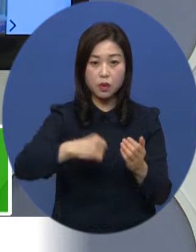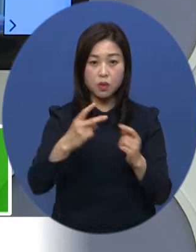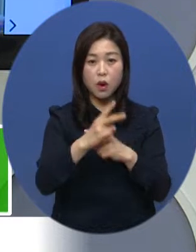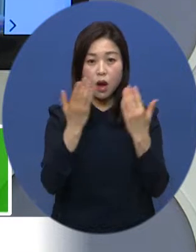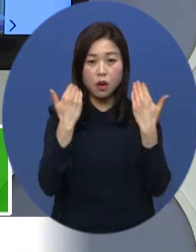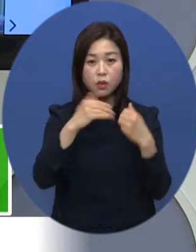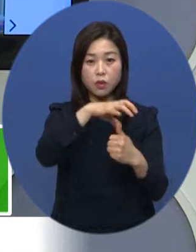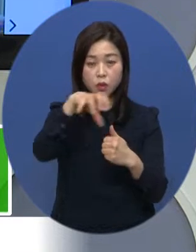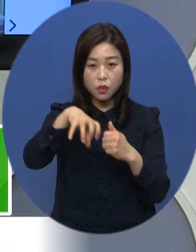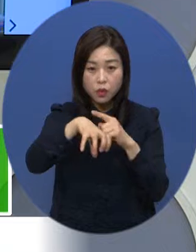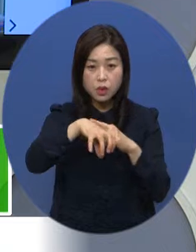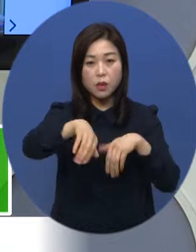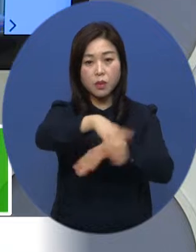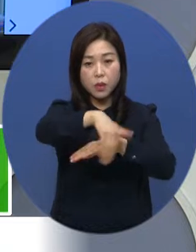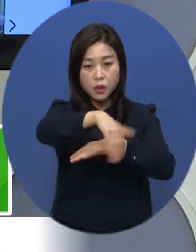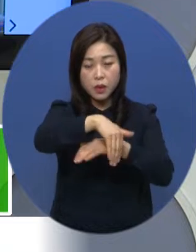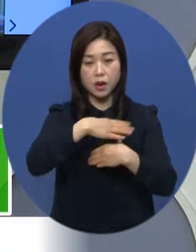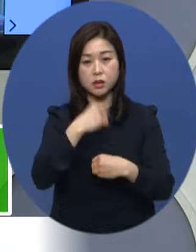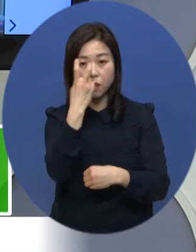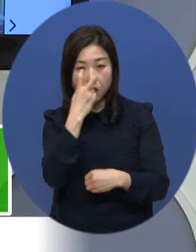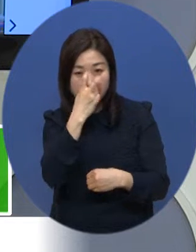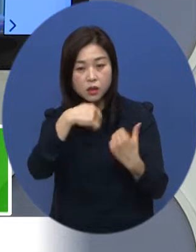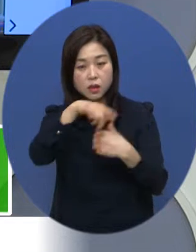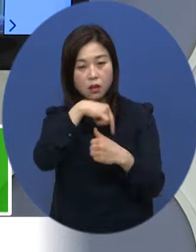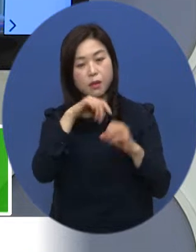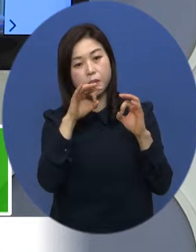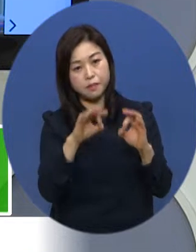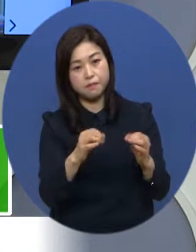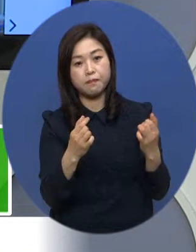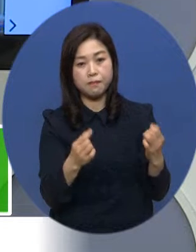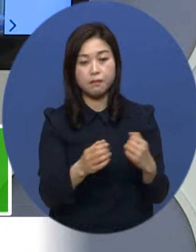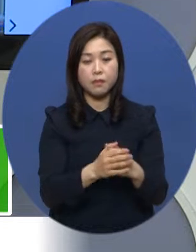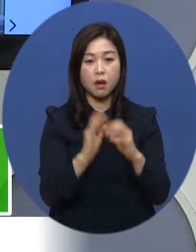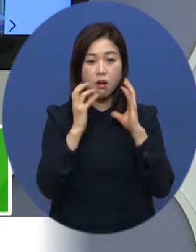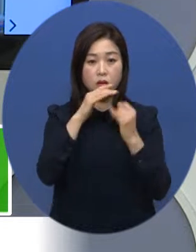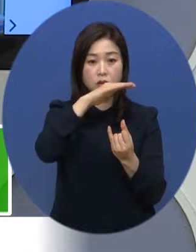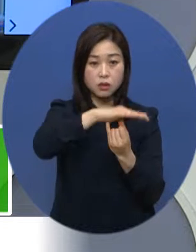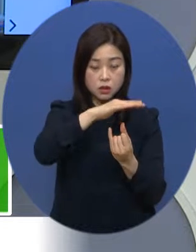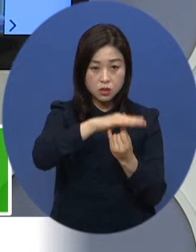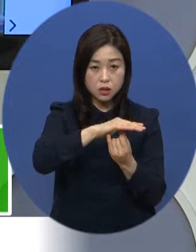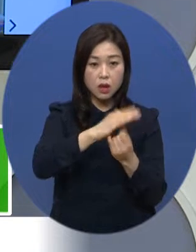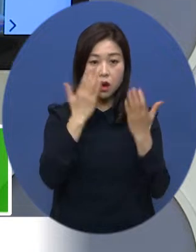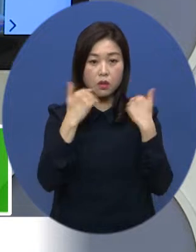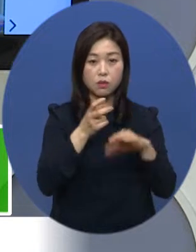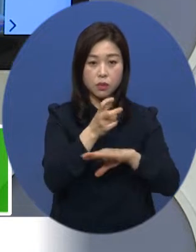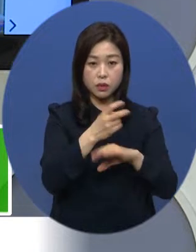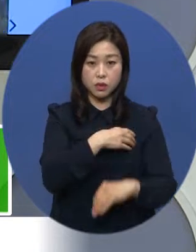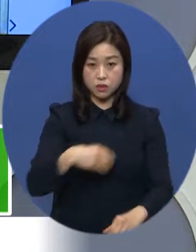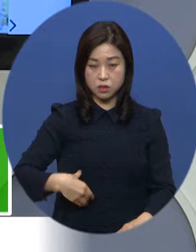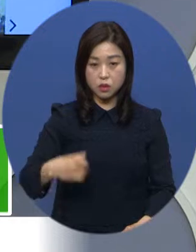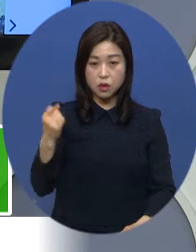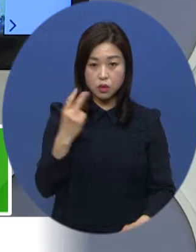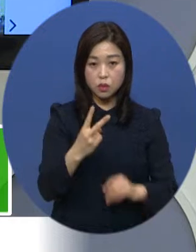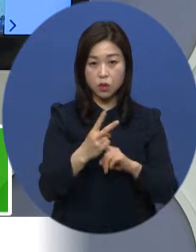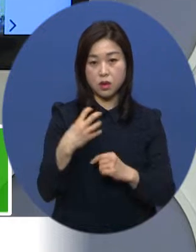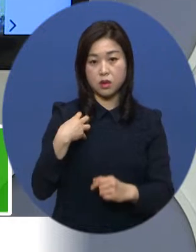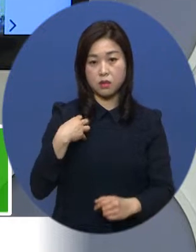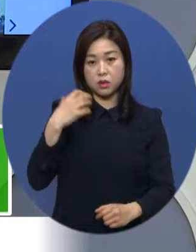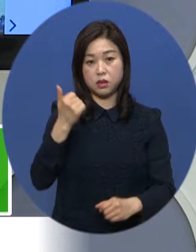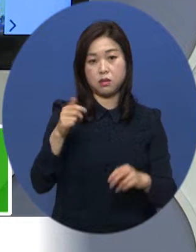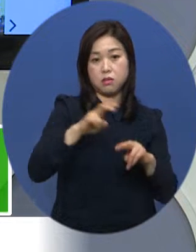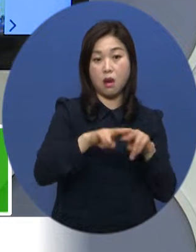관리 실태 등을 점검합니다 어린이 통학버스 에서 의 안전 2차 경과 보호자 탑승 의무 등